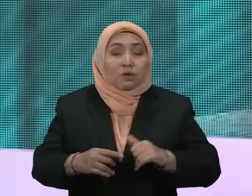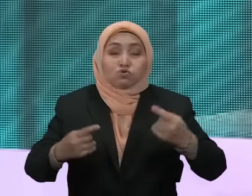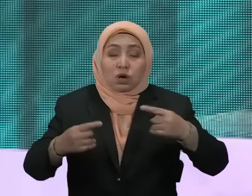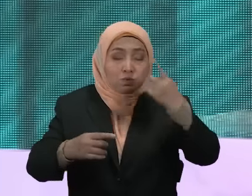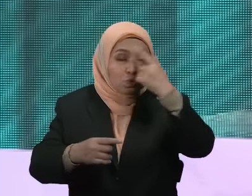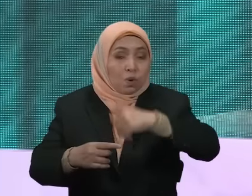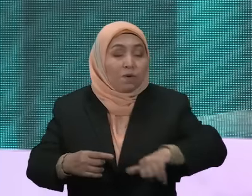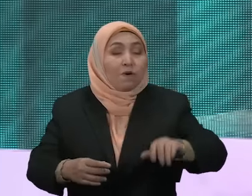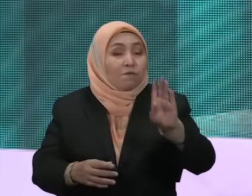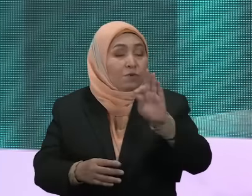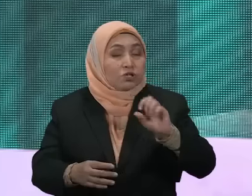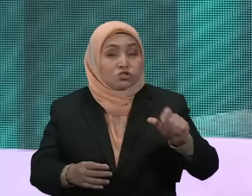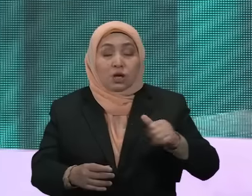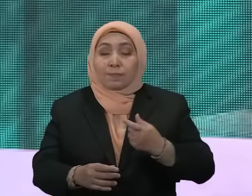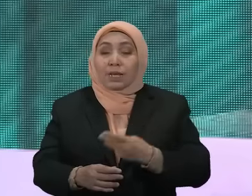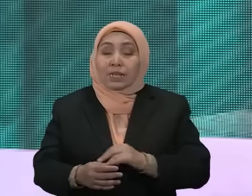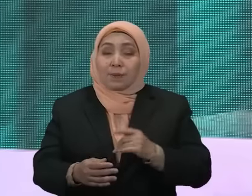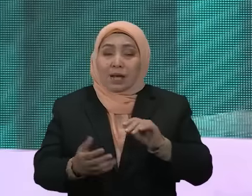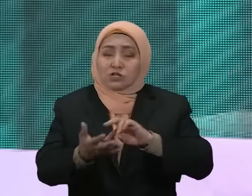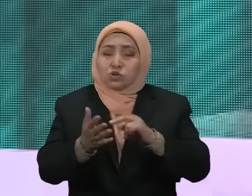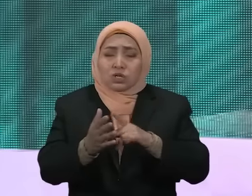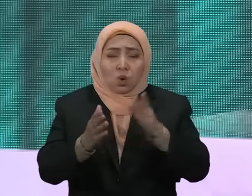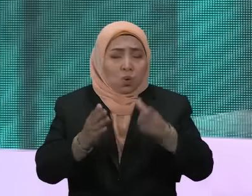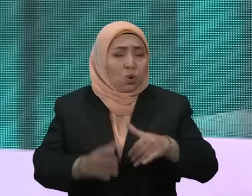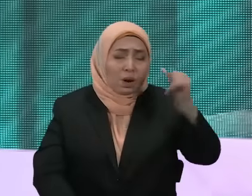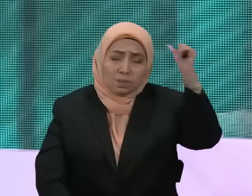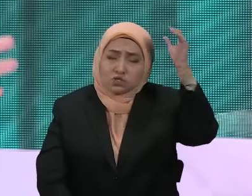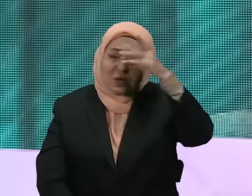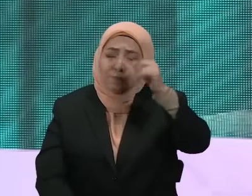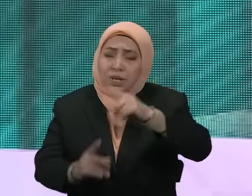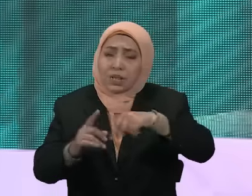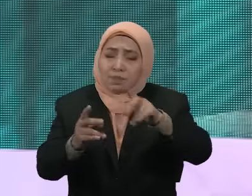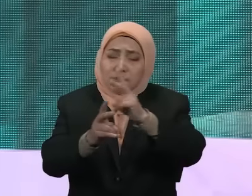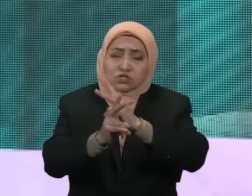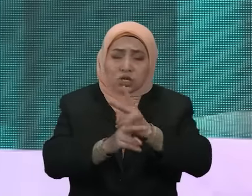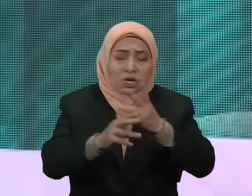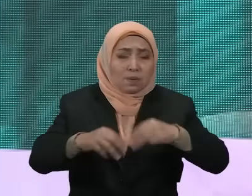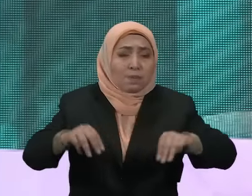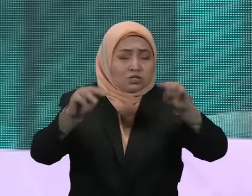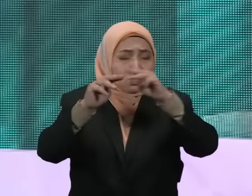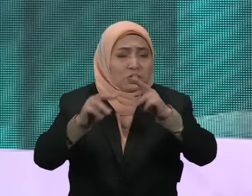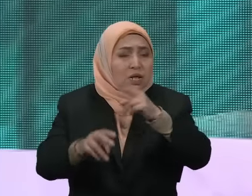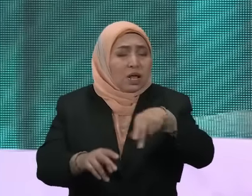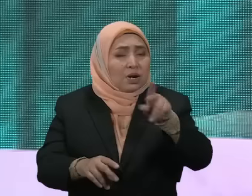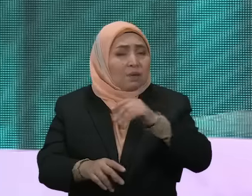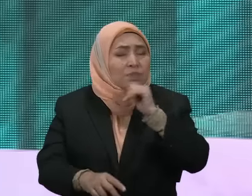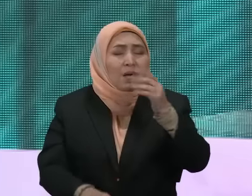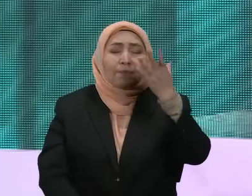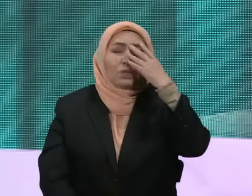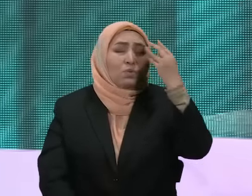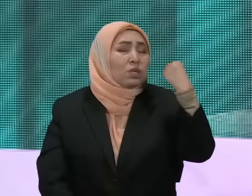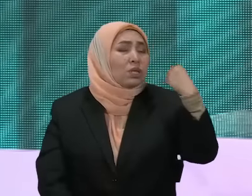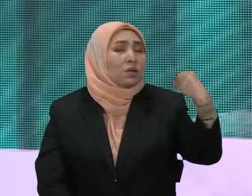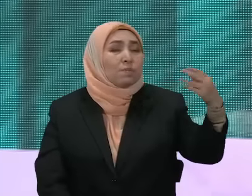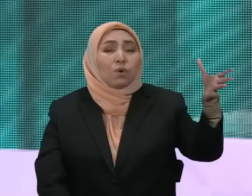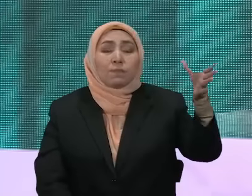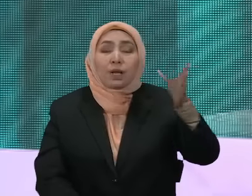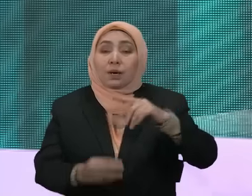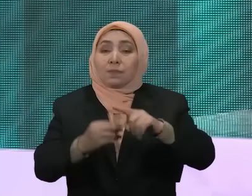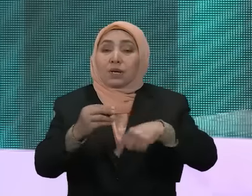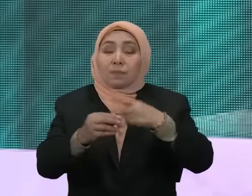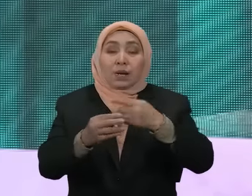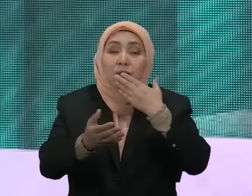Ya, berjuang fi sabilillah ni maksudnya apa? Orang-orang musyrik ini bila mereka menjaga Masjidil Haram itu, mereka tidak kisah pun kepada